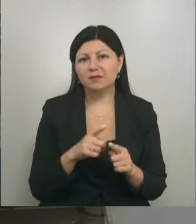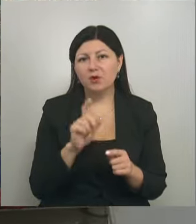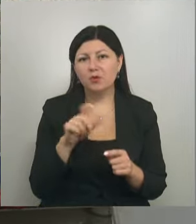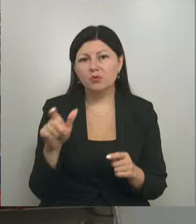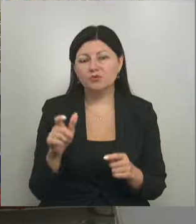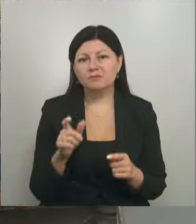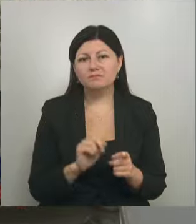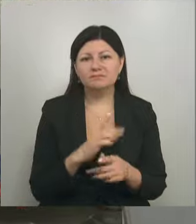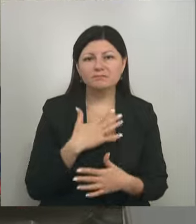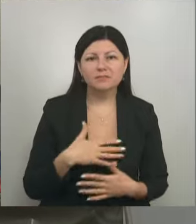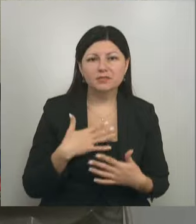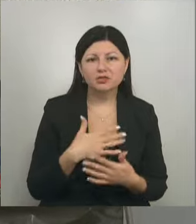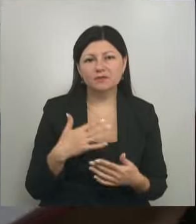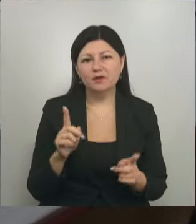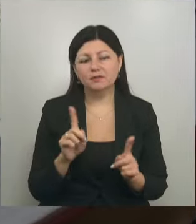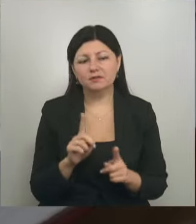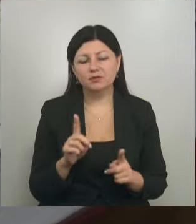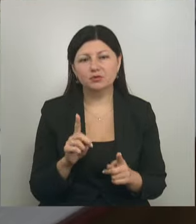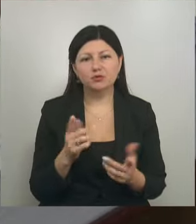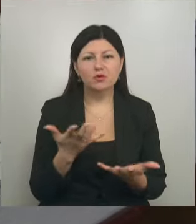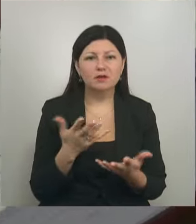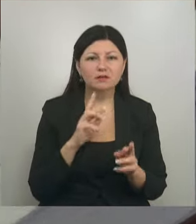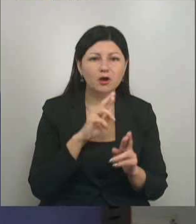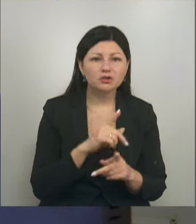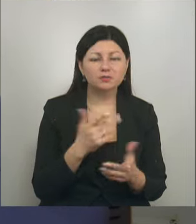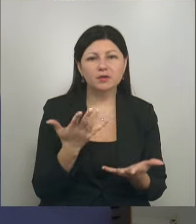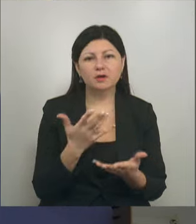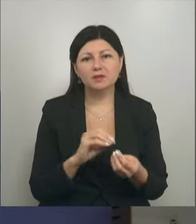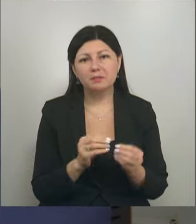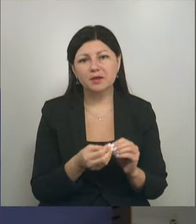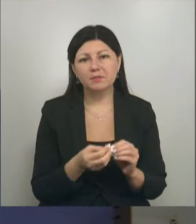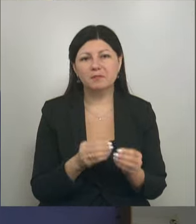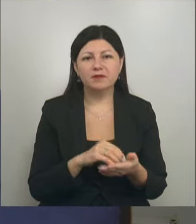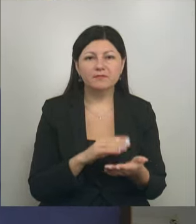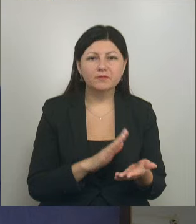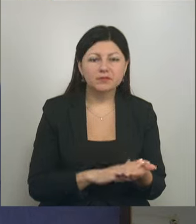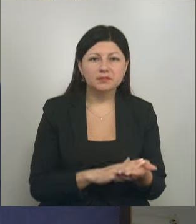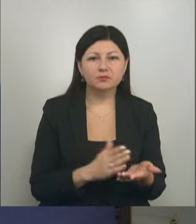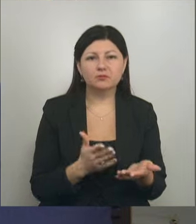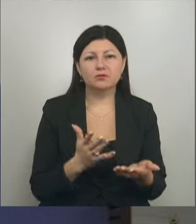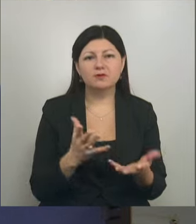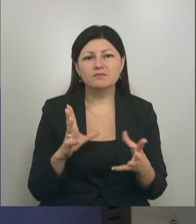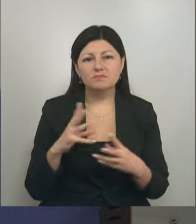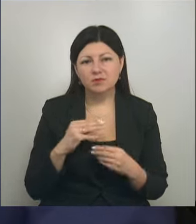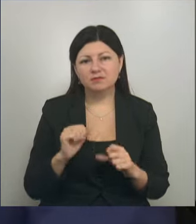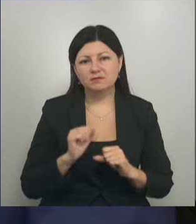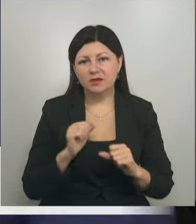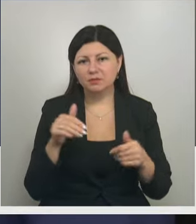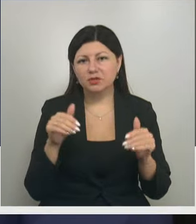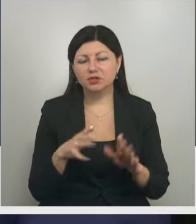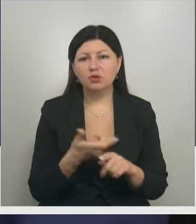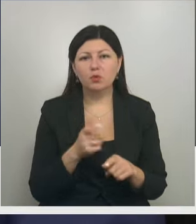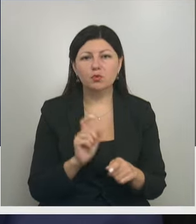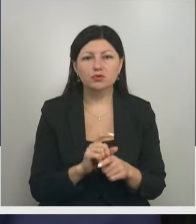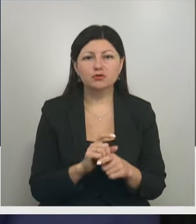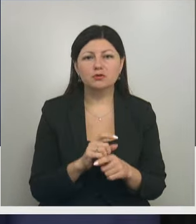начинают переживать за то, что какие-то ошибки, какие-то проблемы, фиксируют их. Вместе стараемся это решить. Очень большой